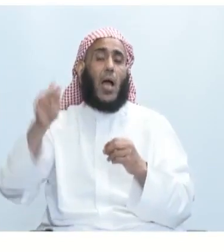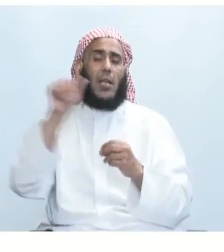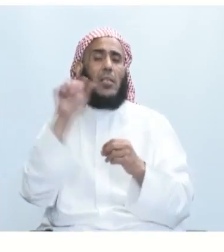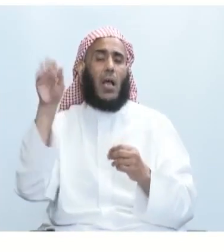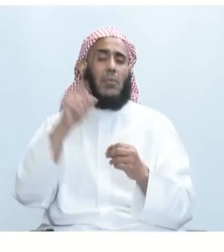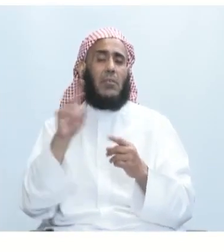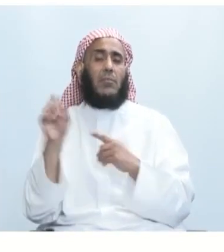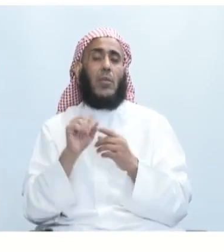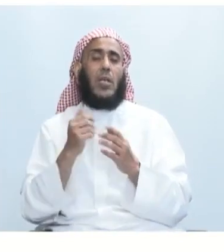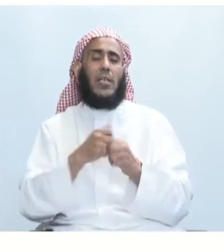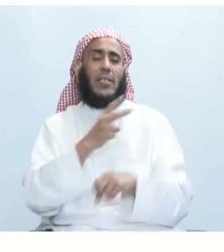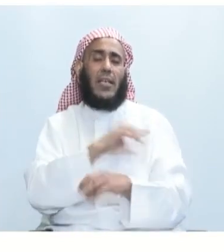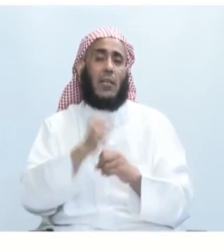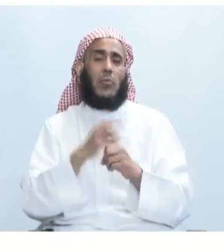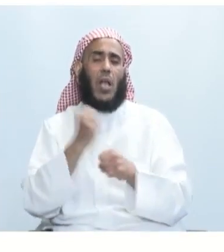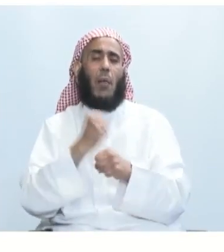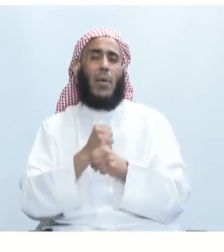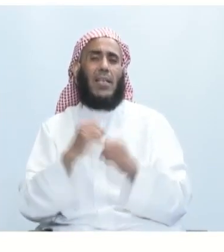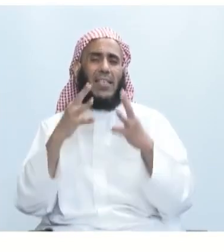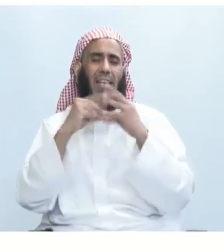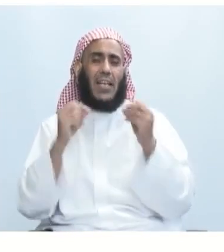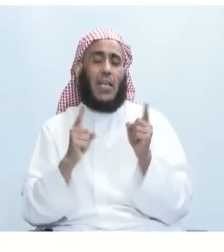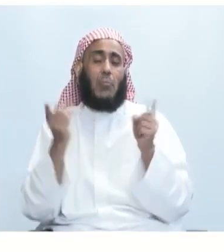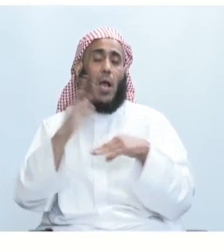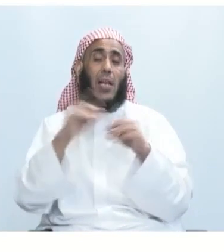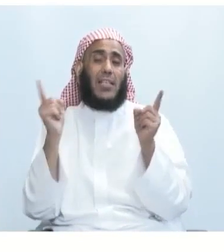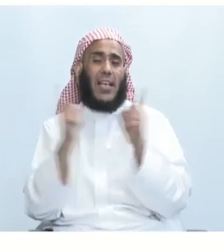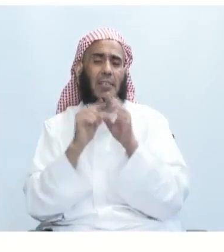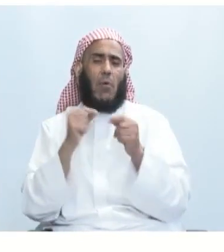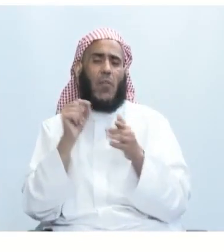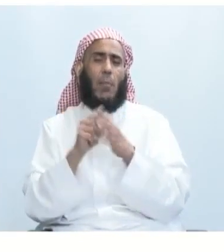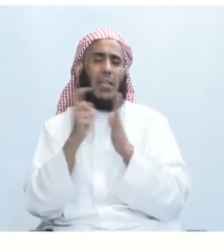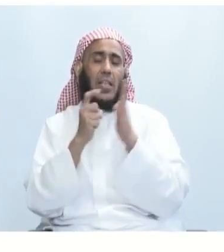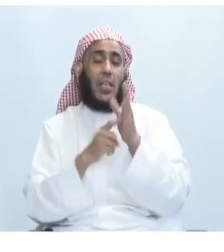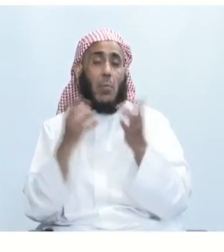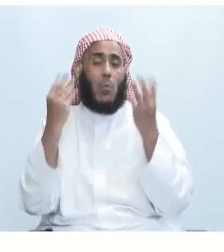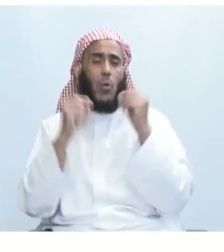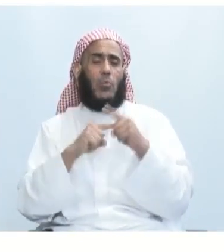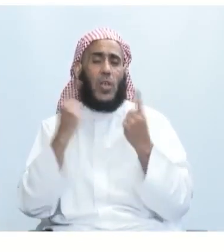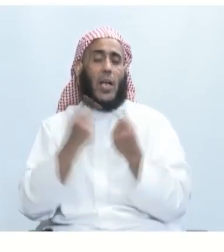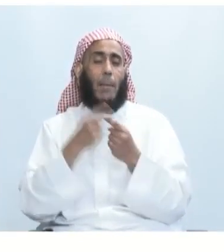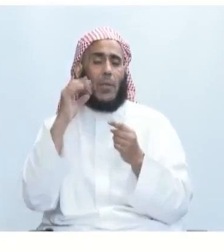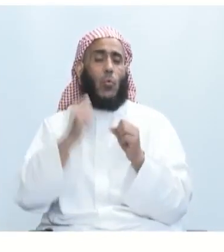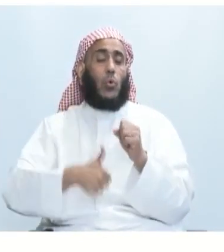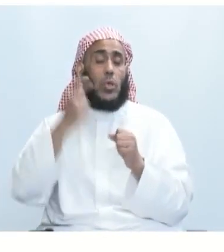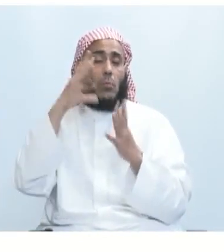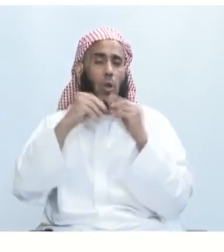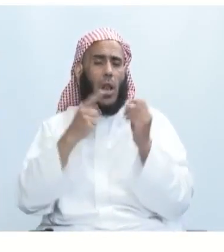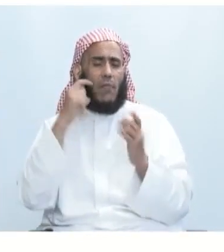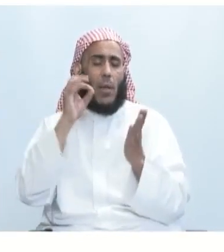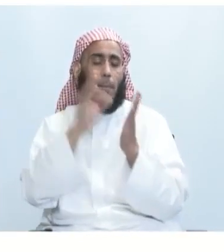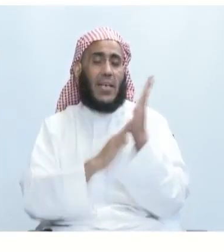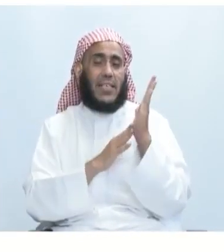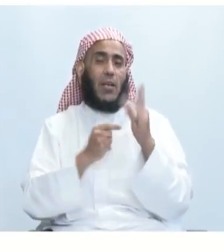فراج تعتمد عمليه التحليل على التلخيص لما فيها من تنظيم المعلومات بشكل منطقي وخدره المحلل على فهم